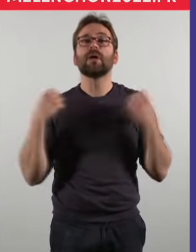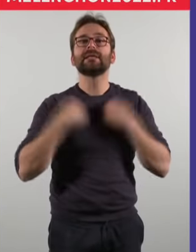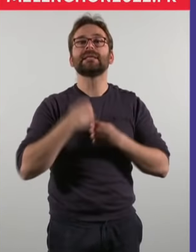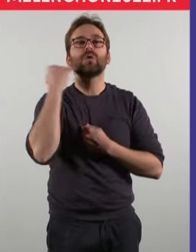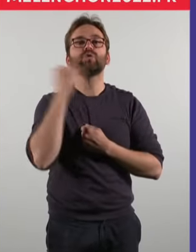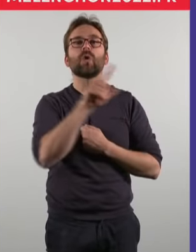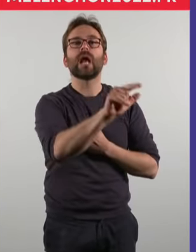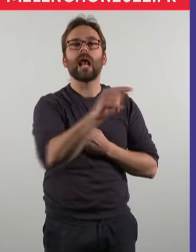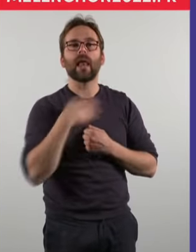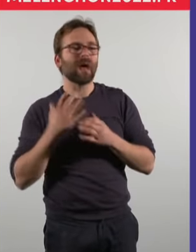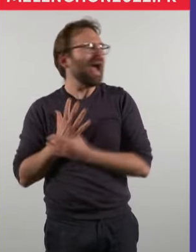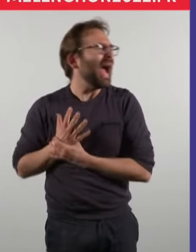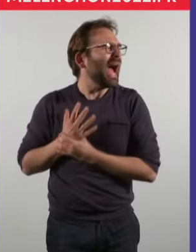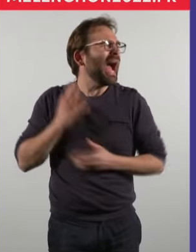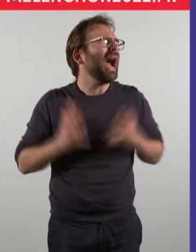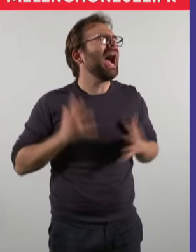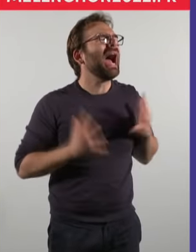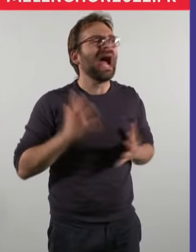jaunes.